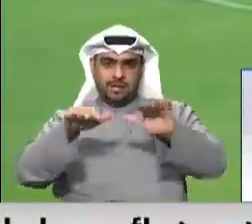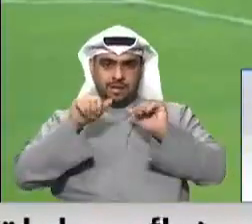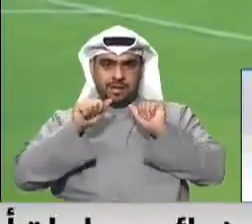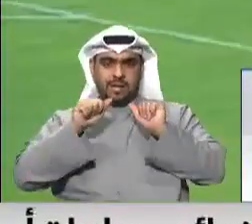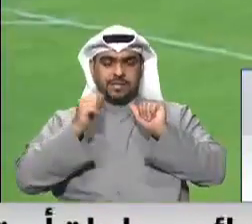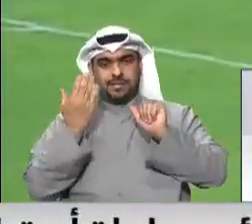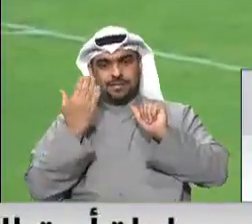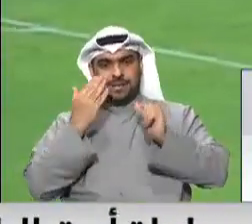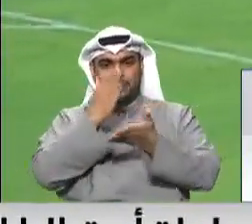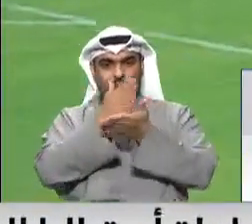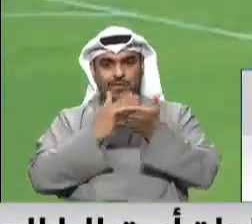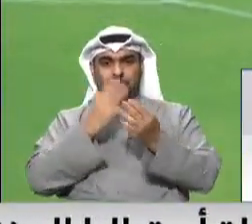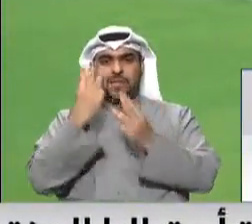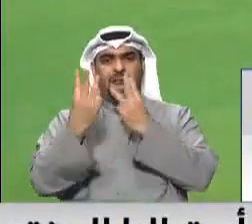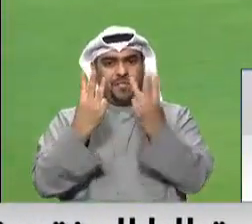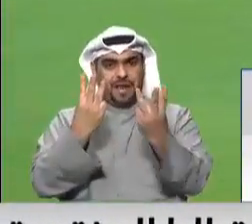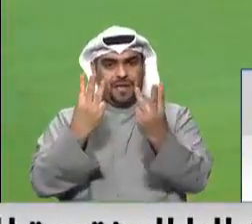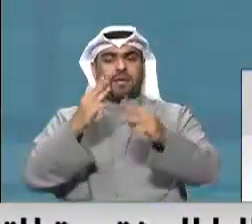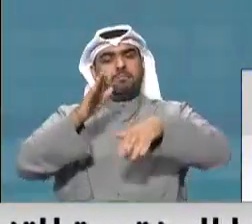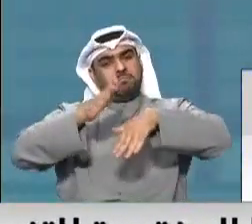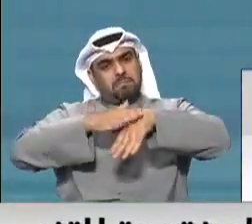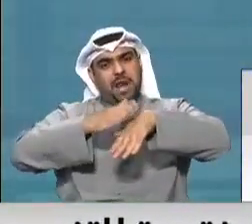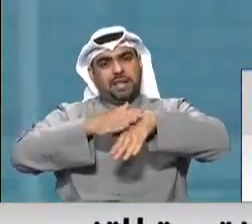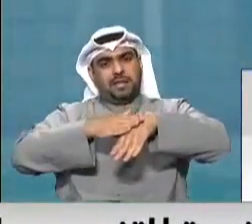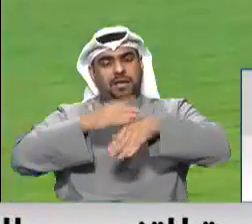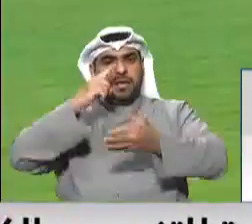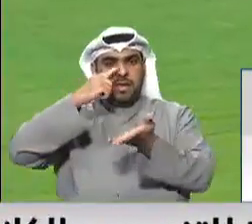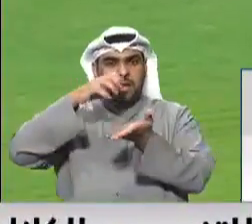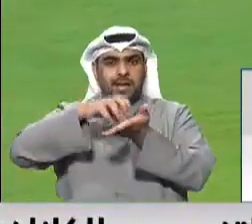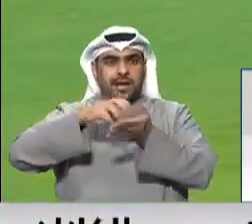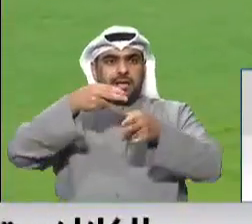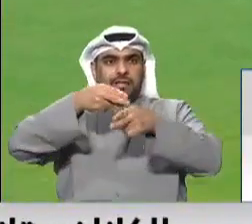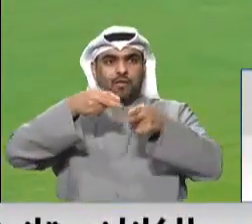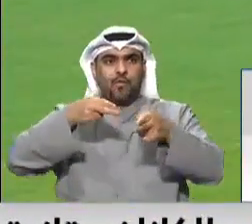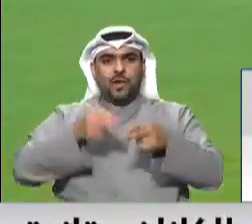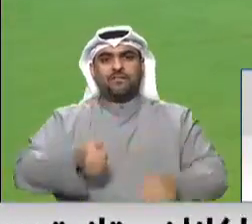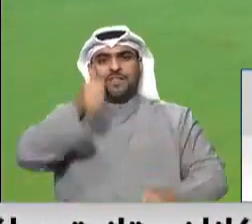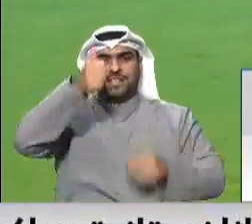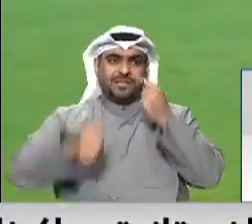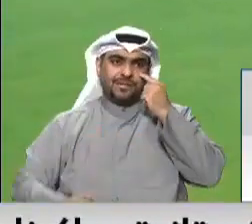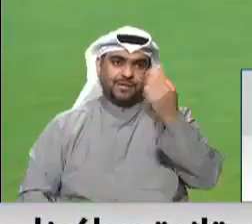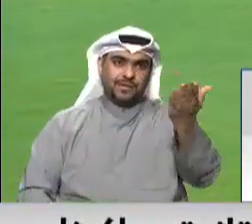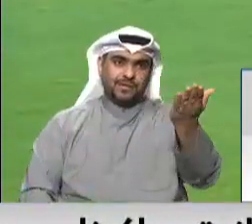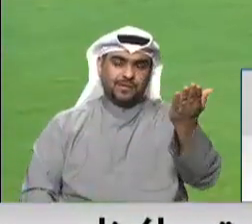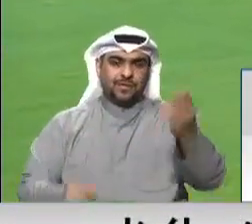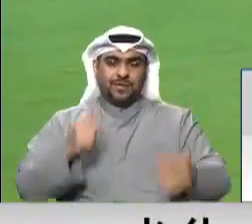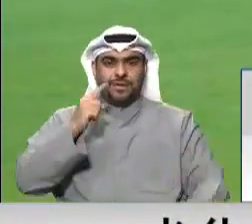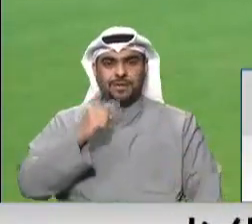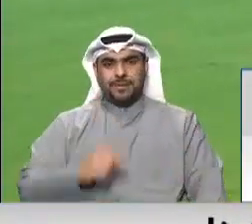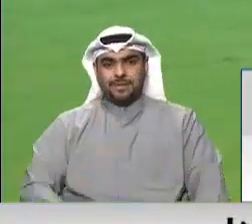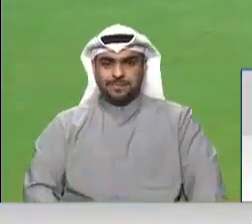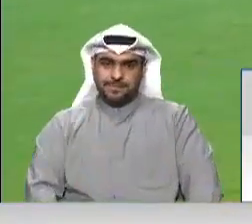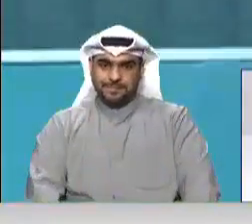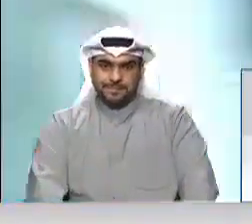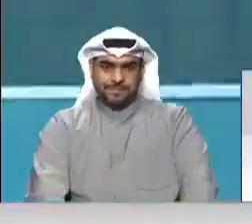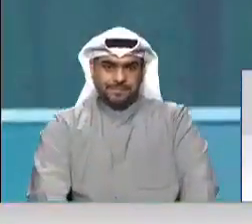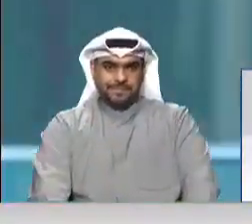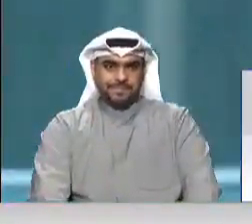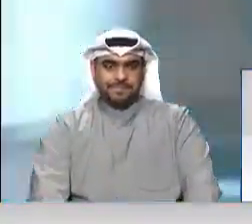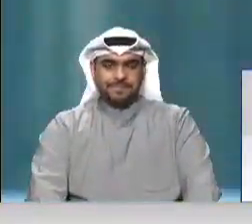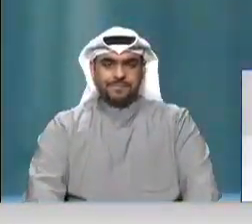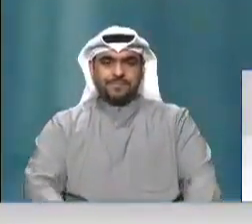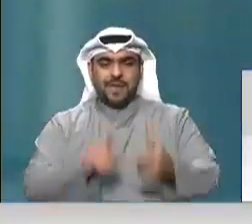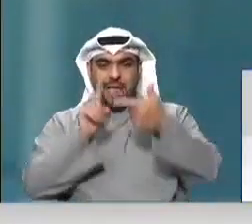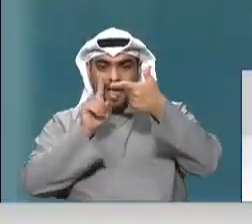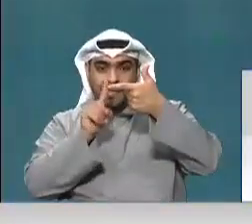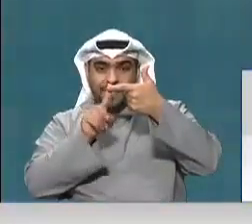أهداف لكل فريق، لتتجه المباراة لركلات الترجيح والتي ابتسمت للكويت. أما